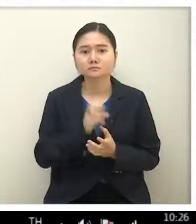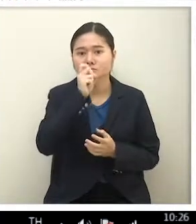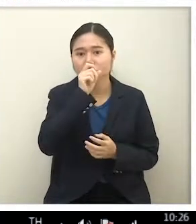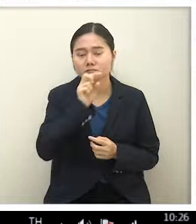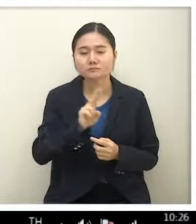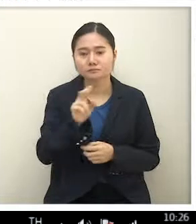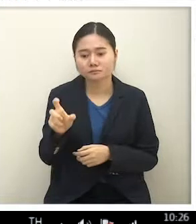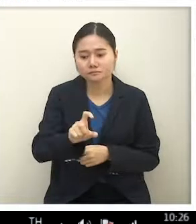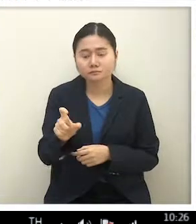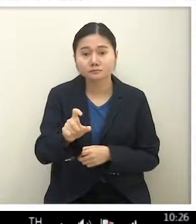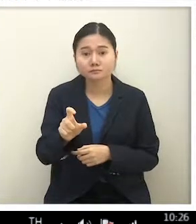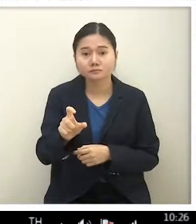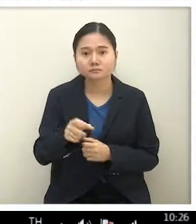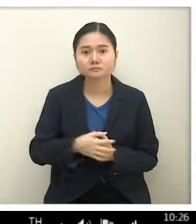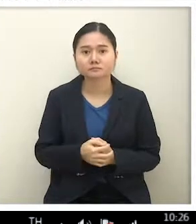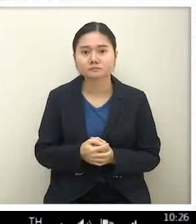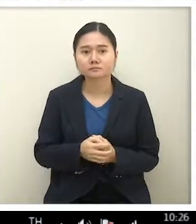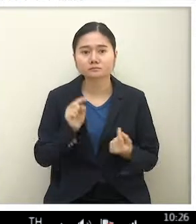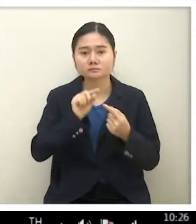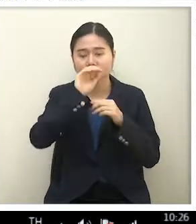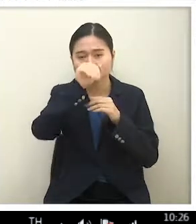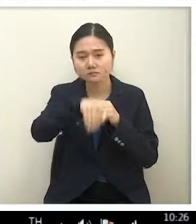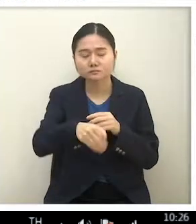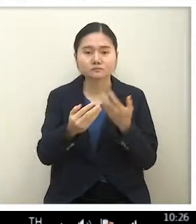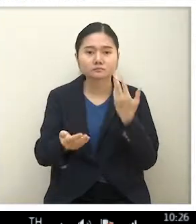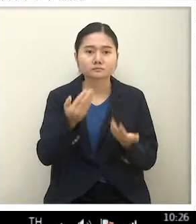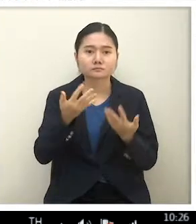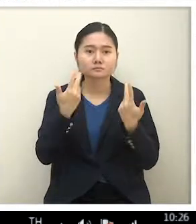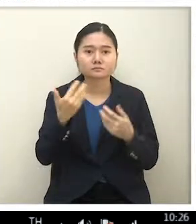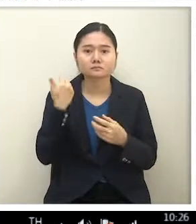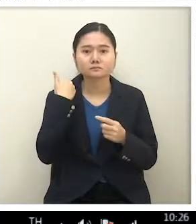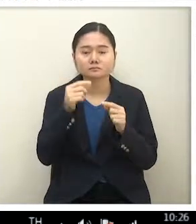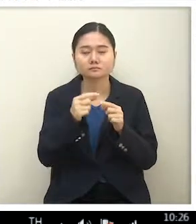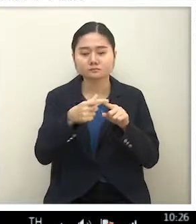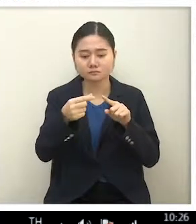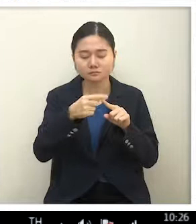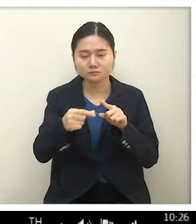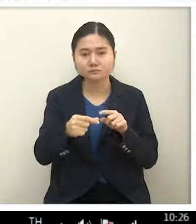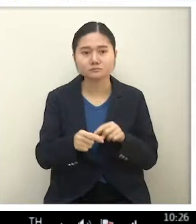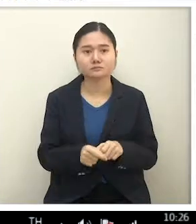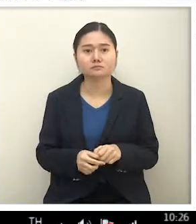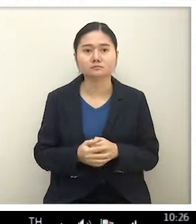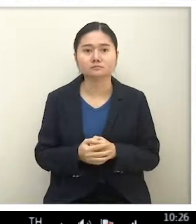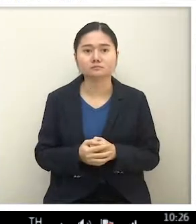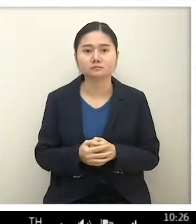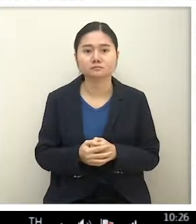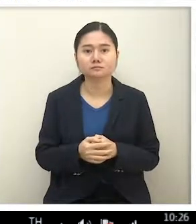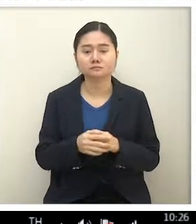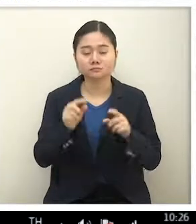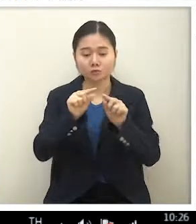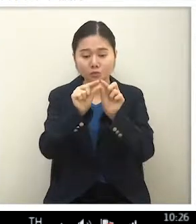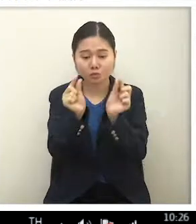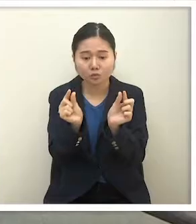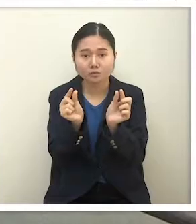าส์ไปวางที่งวงใดงวงหนึ่งนะครับมันจะเกิดลูกศร2หัวแสดงสัญลักษณ์ว่